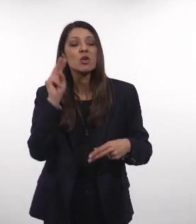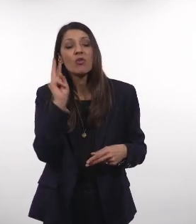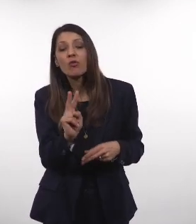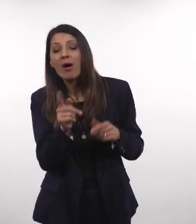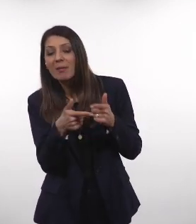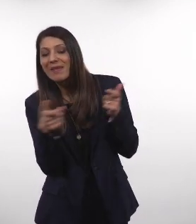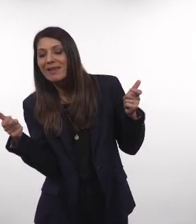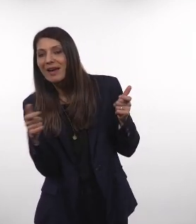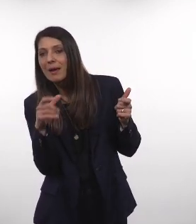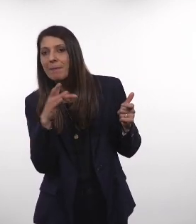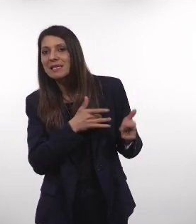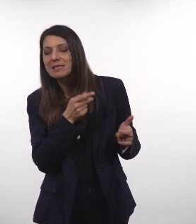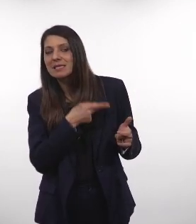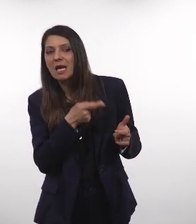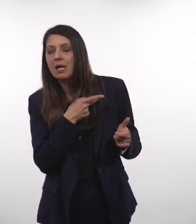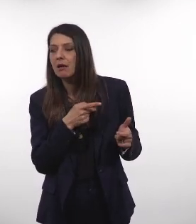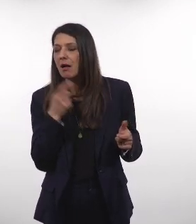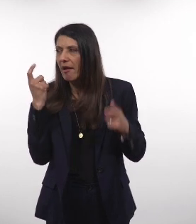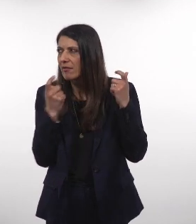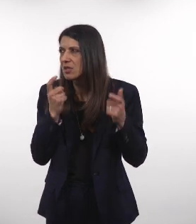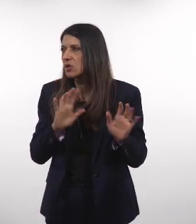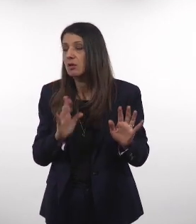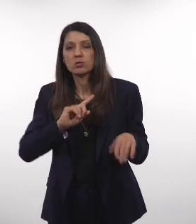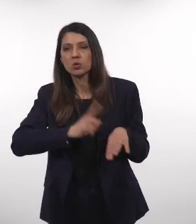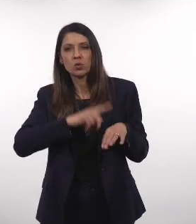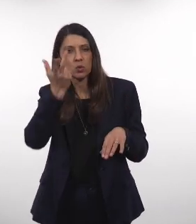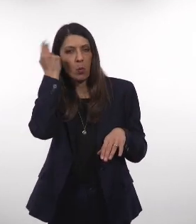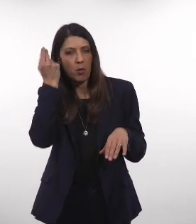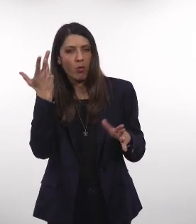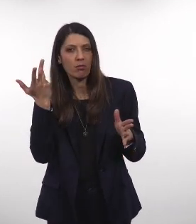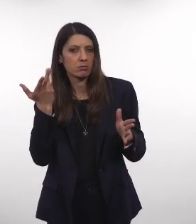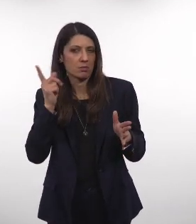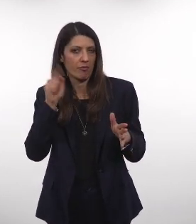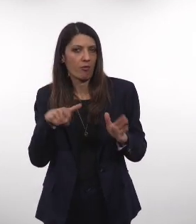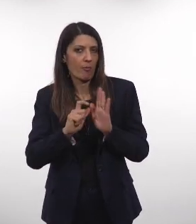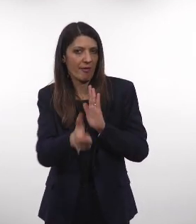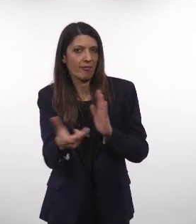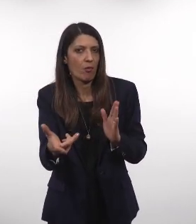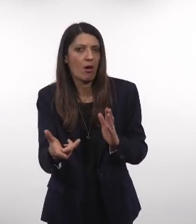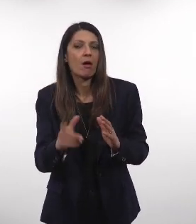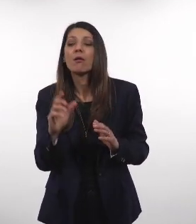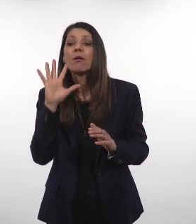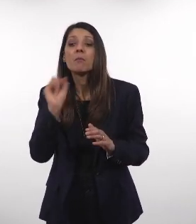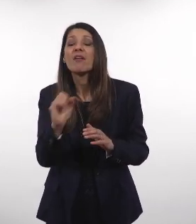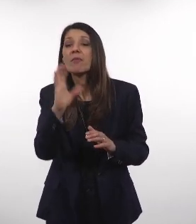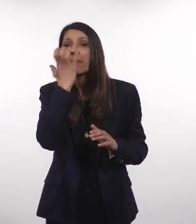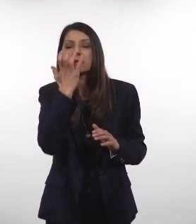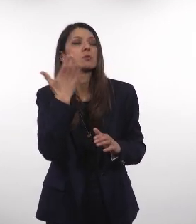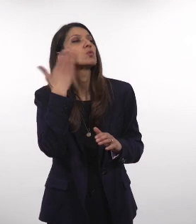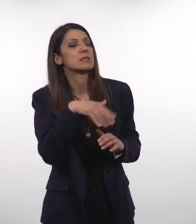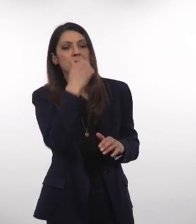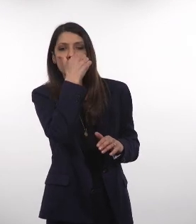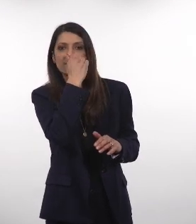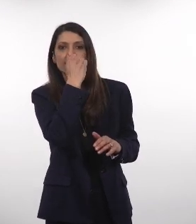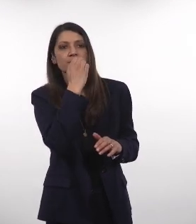fait, il se pose pas de questions, il voit déjà tout de suite ce qu'on attend de lui. Donc de la façon, quand il voit le masque, en fait, il tend un petit